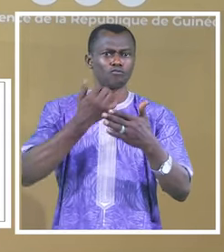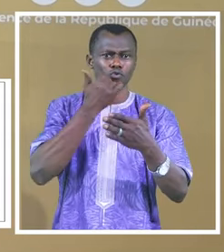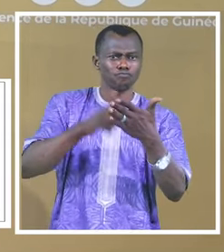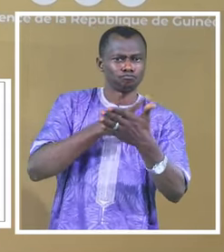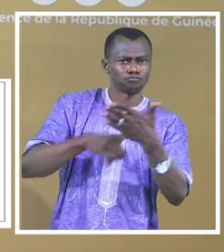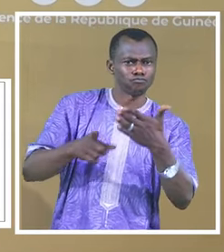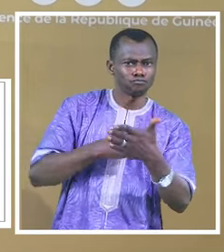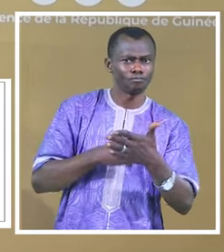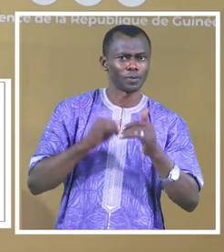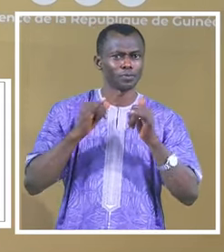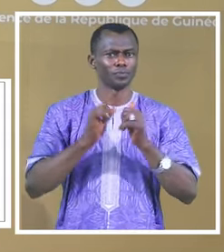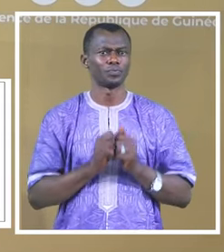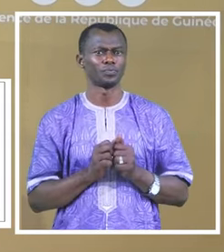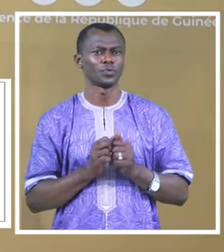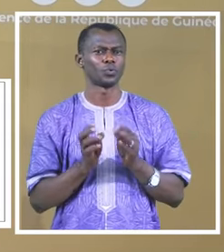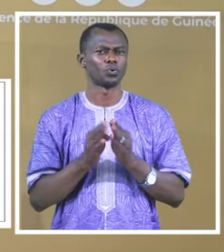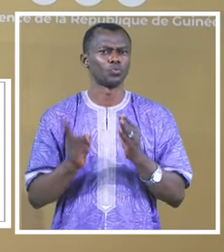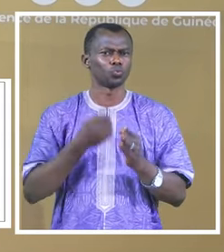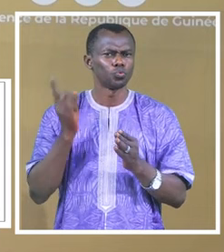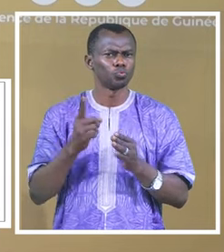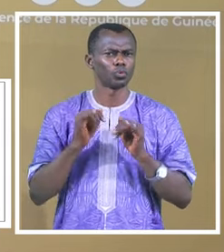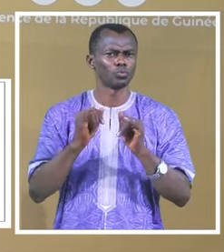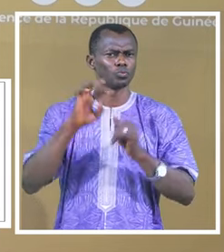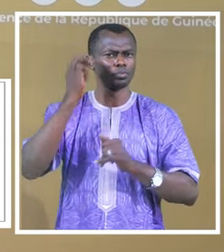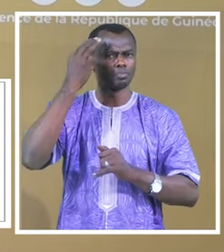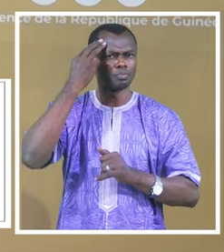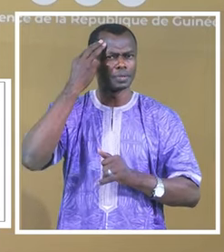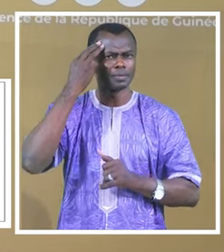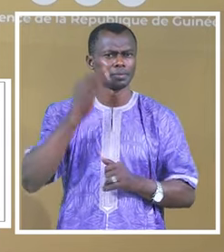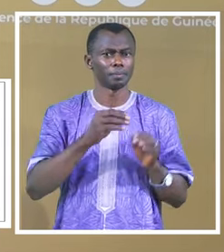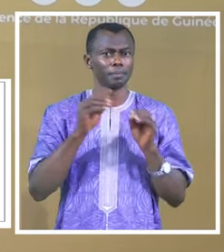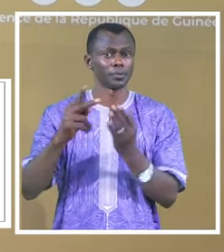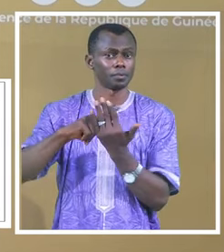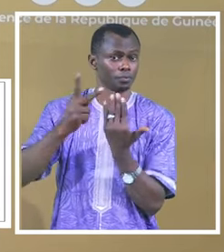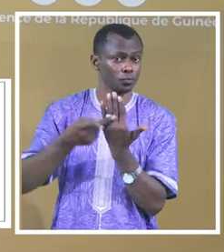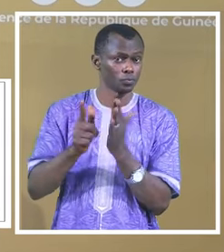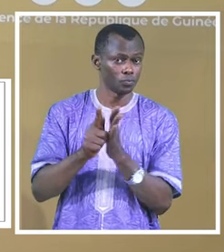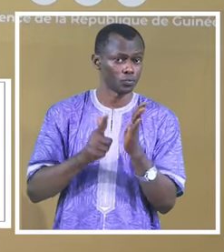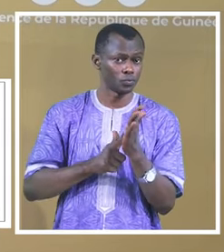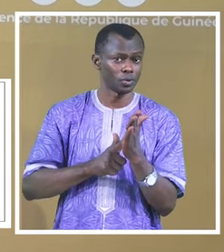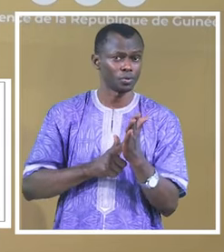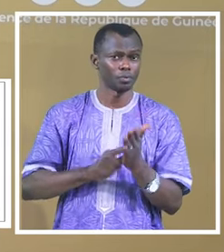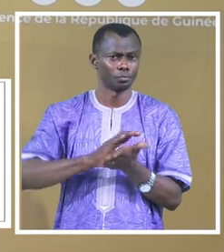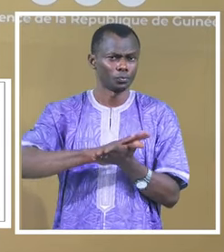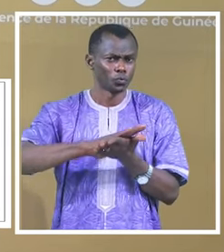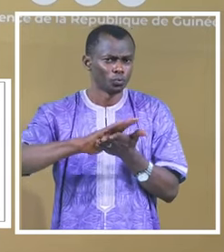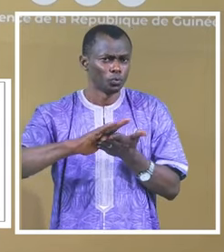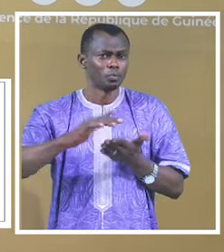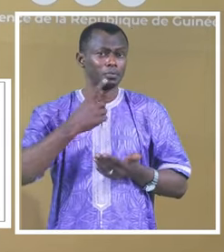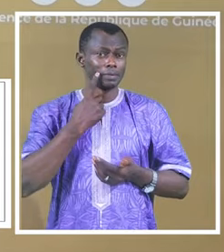le projet de loi proprement dit, à la disposition des membres du gouvernement pour des observations